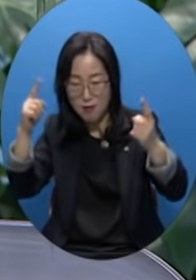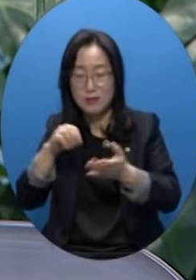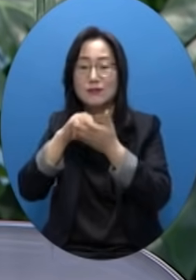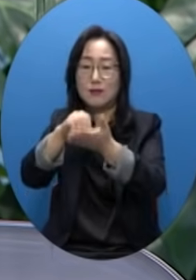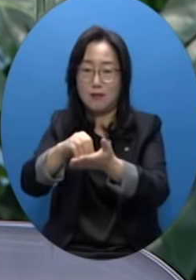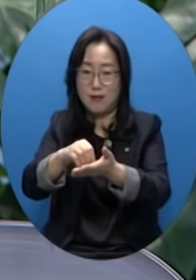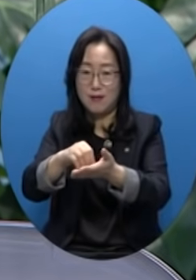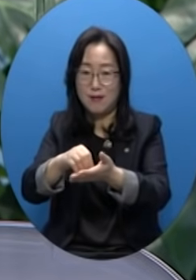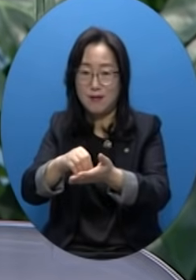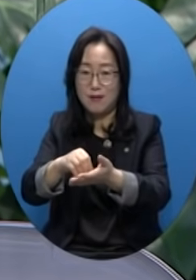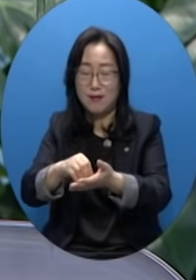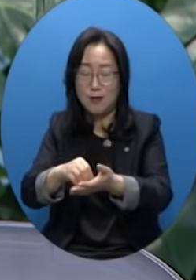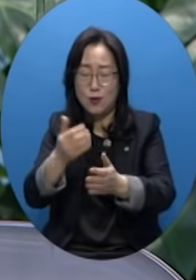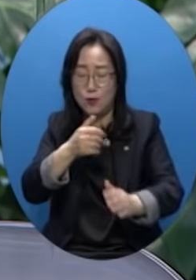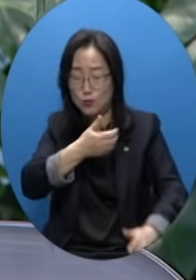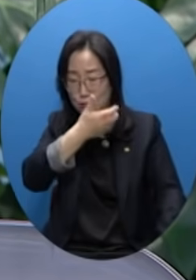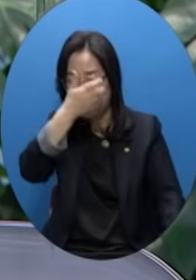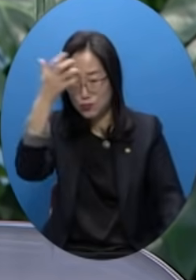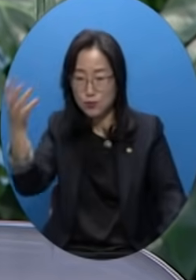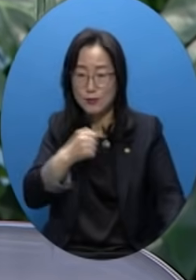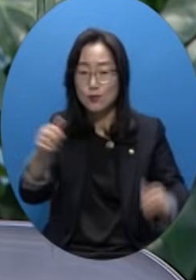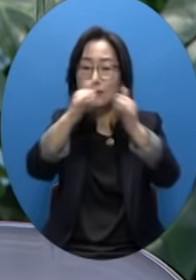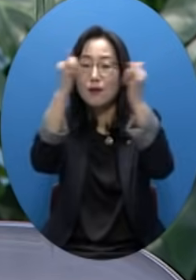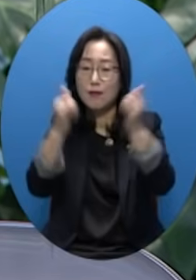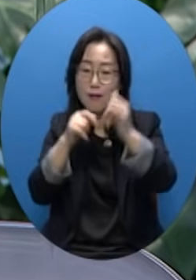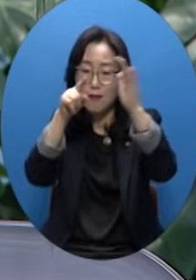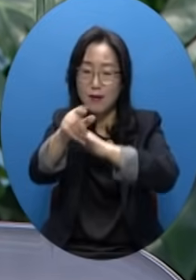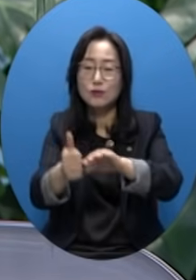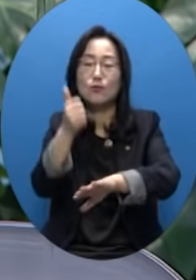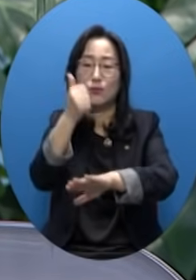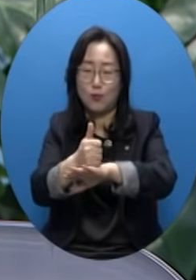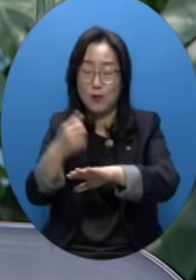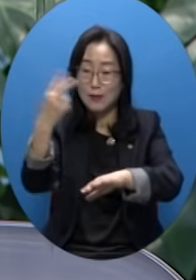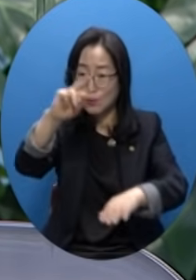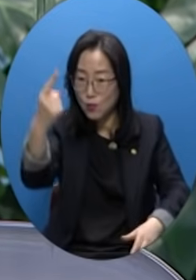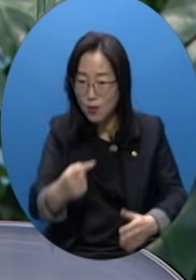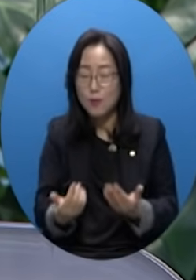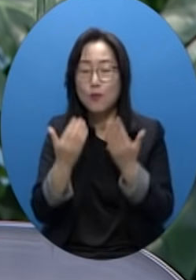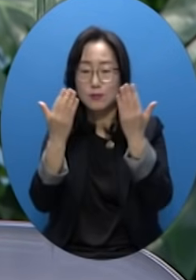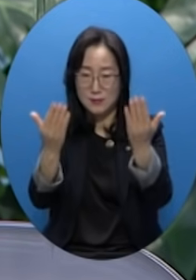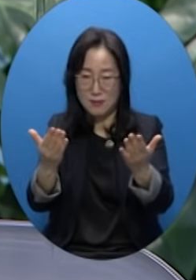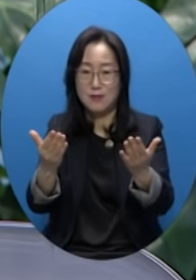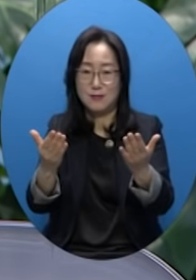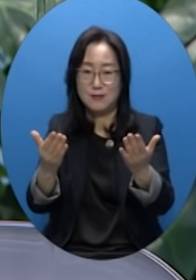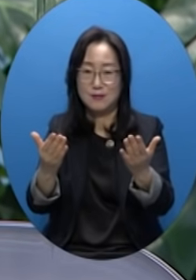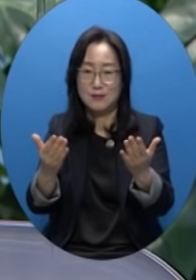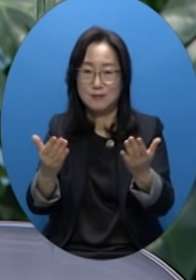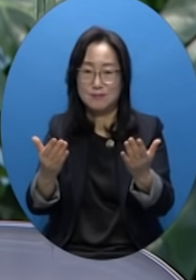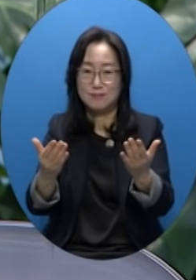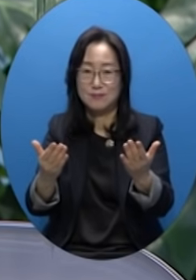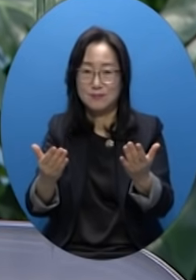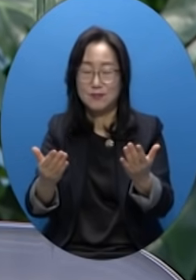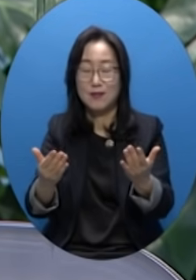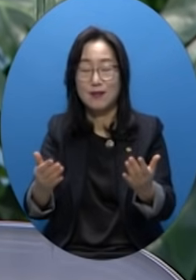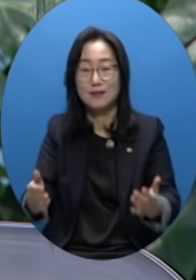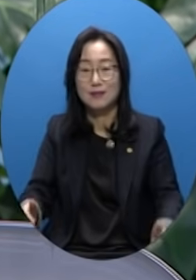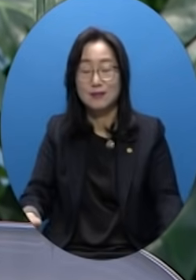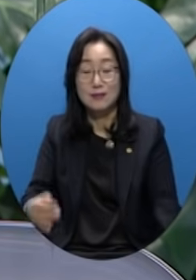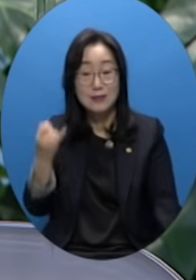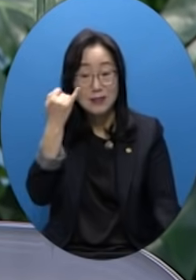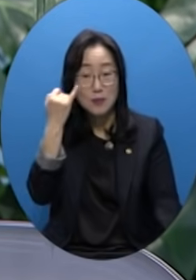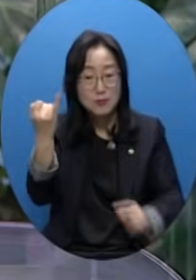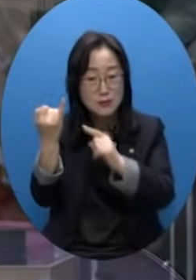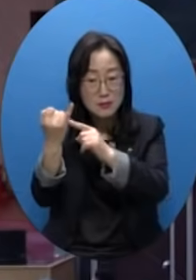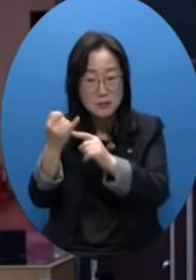아들이 대 아이들이 꿈을 가지고 나가서 사회에 나와서 또 소모하고 또 돌아서 봉사하고 그런데 사모님